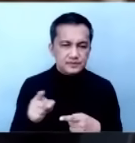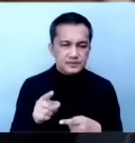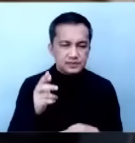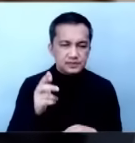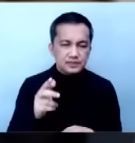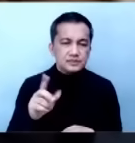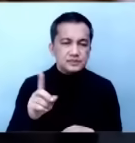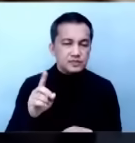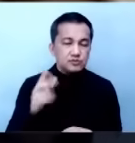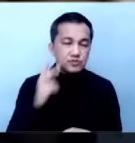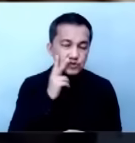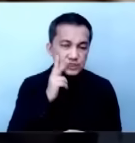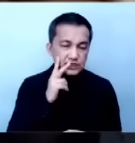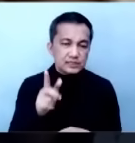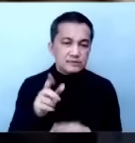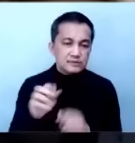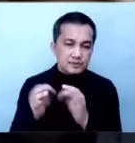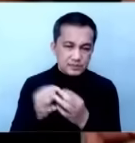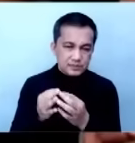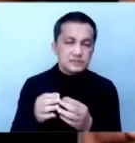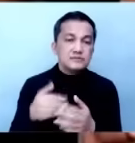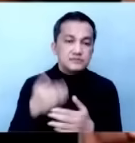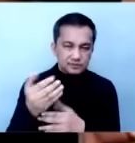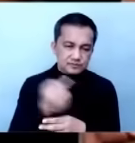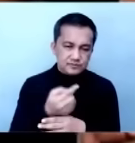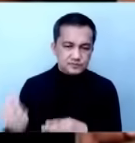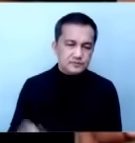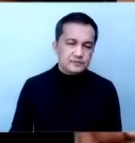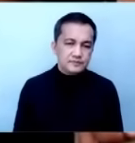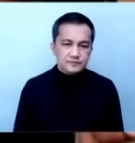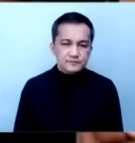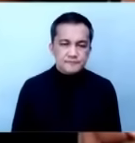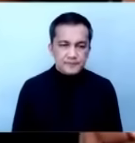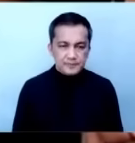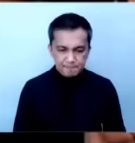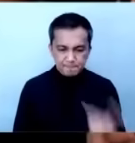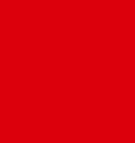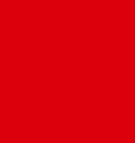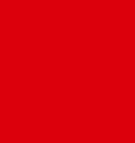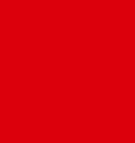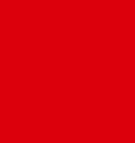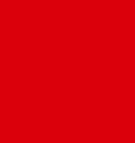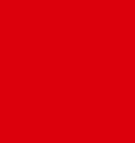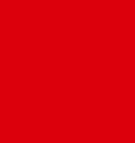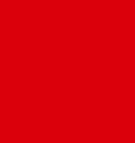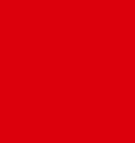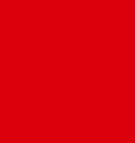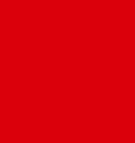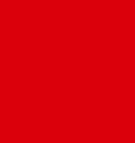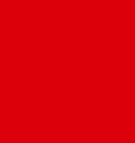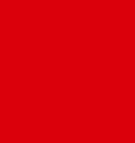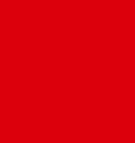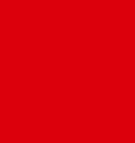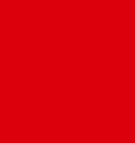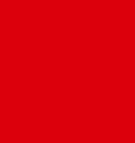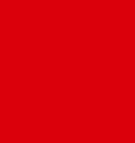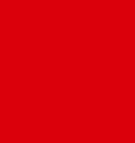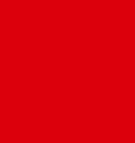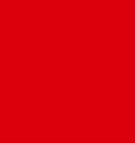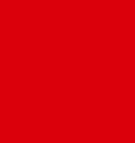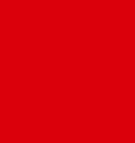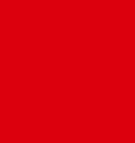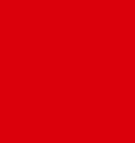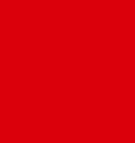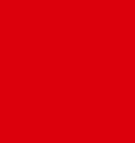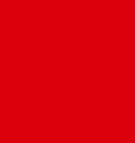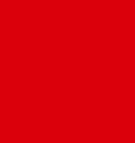mga susunod na linggo. Nagbabalita mula sa Frontline, Camille Samonte, News 5. Mga kapatid, Jiggy Manikad po, iba na